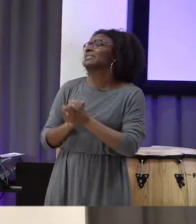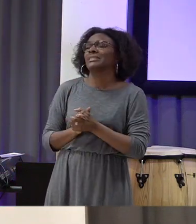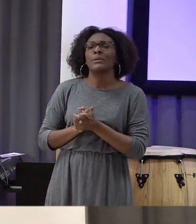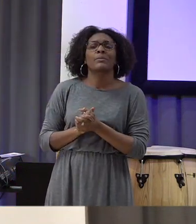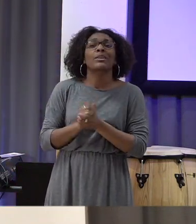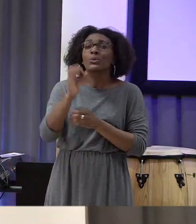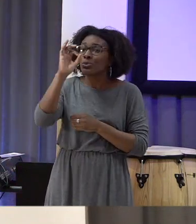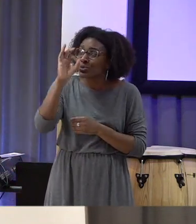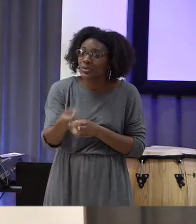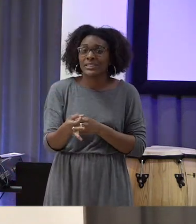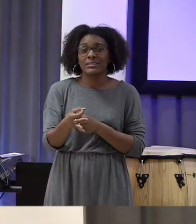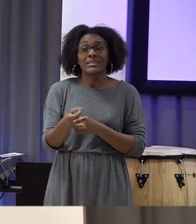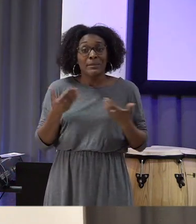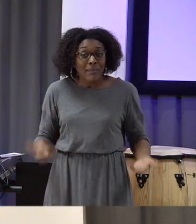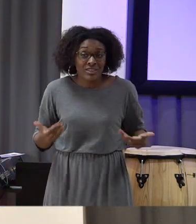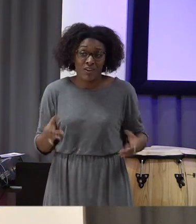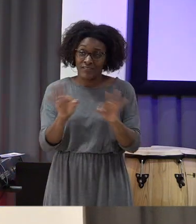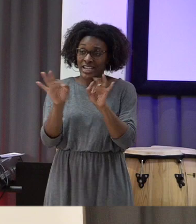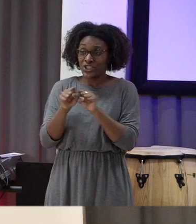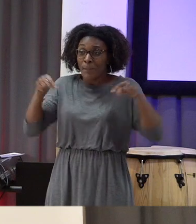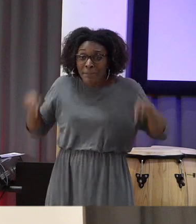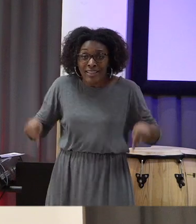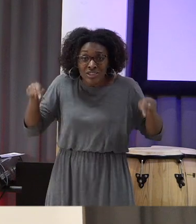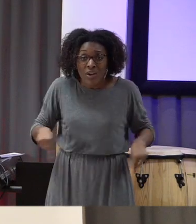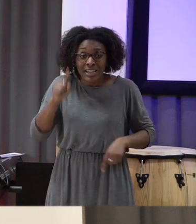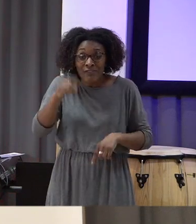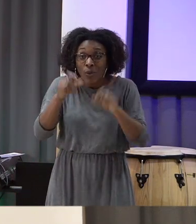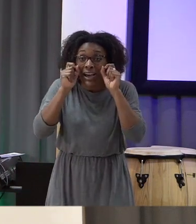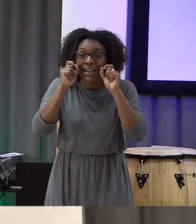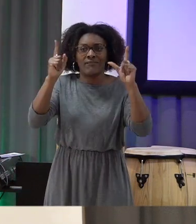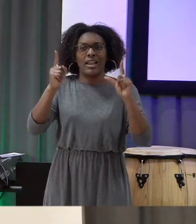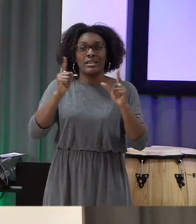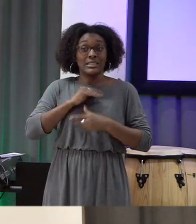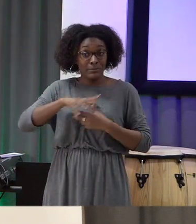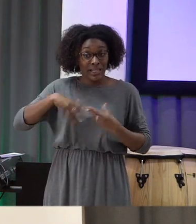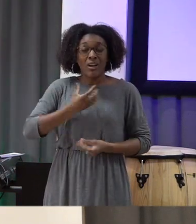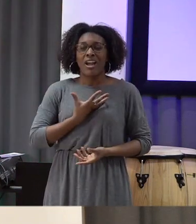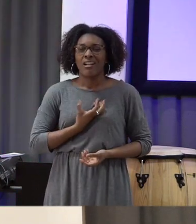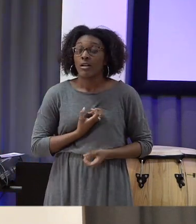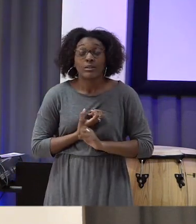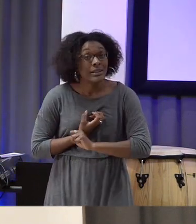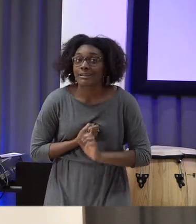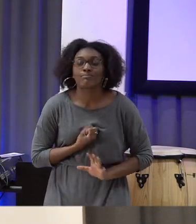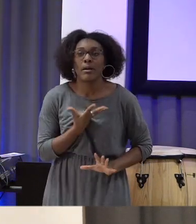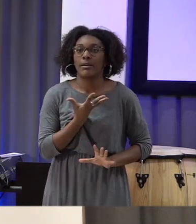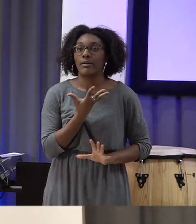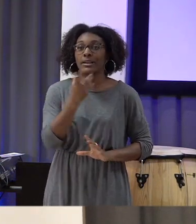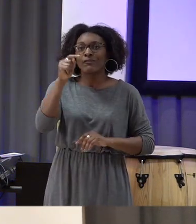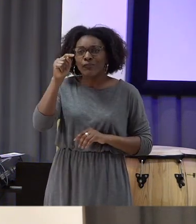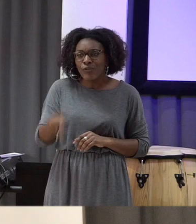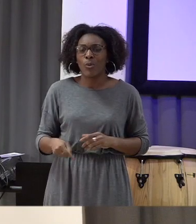Oui, c'est déjà l'heure de nous réveiller du sommeil. Le